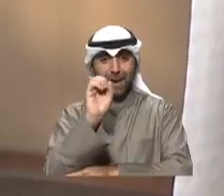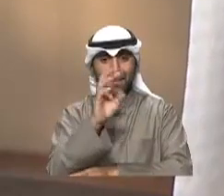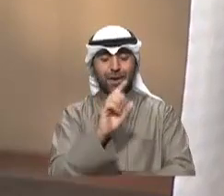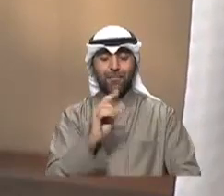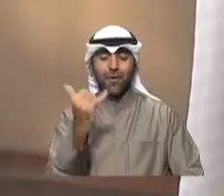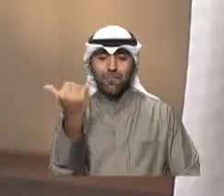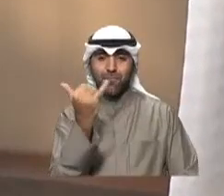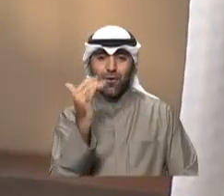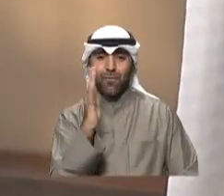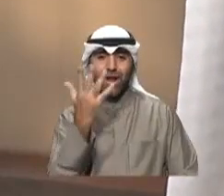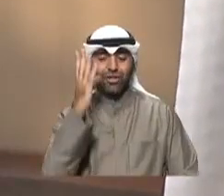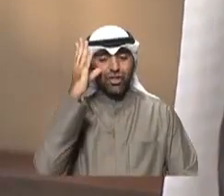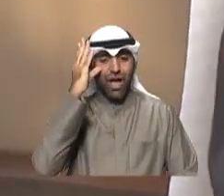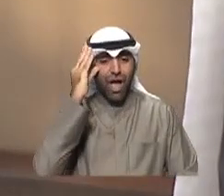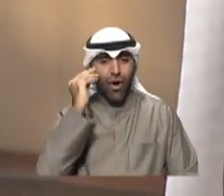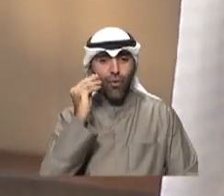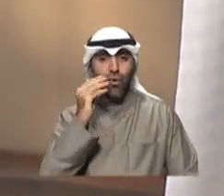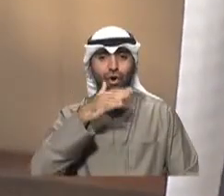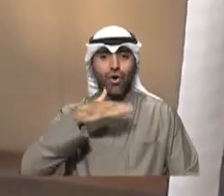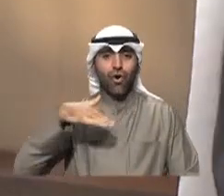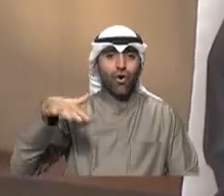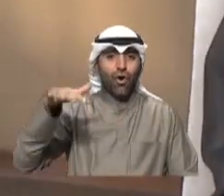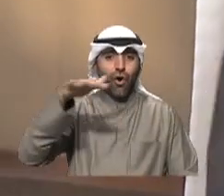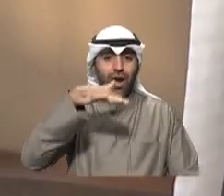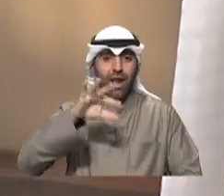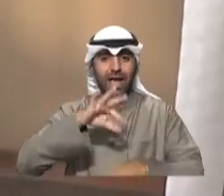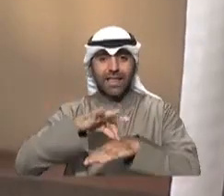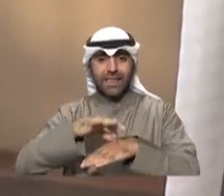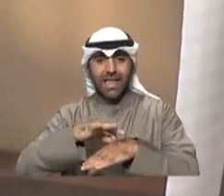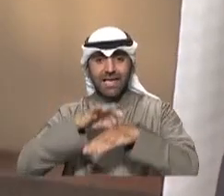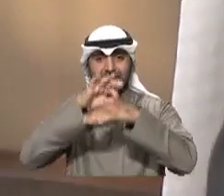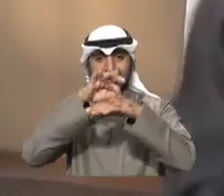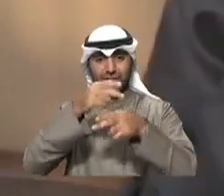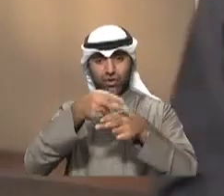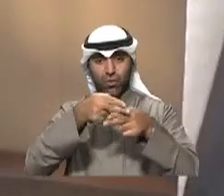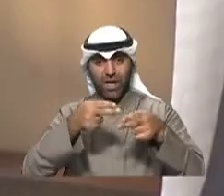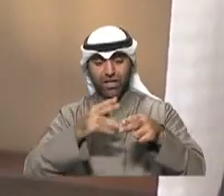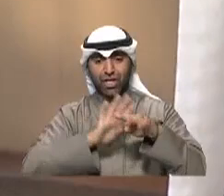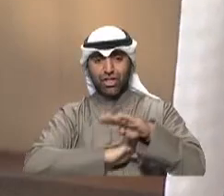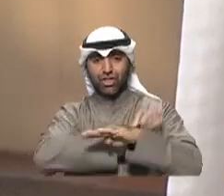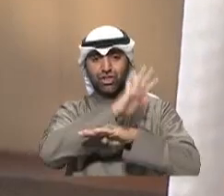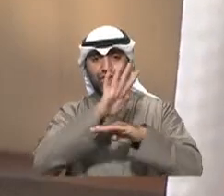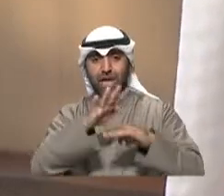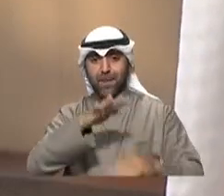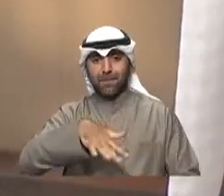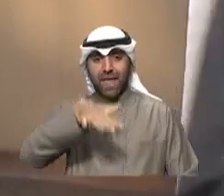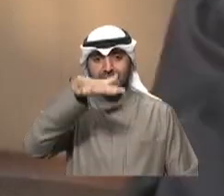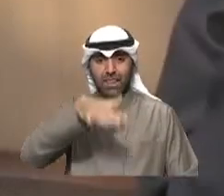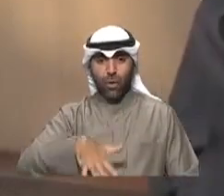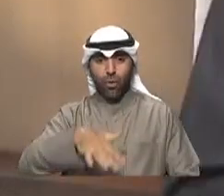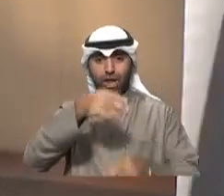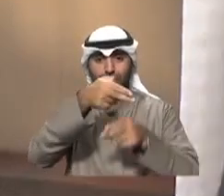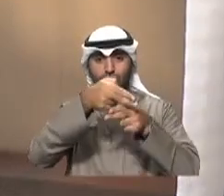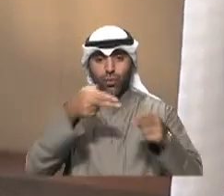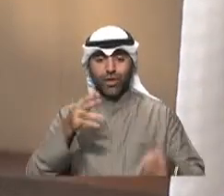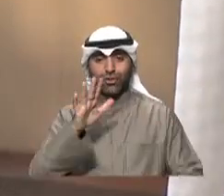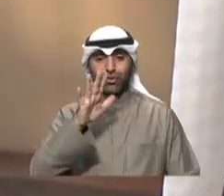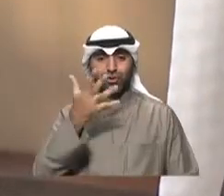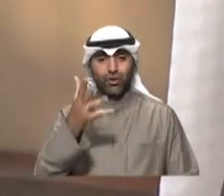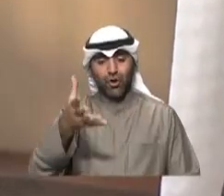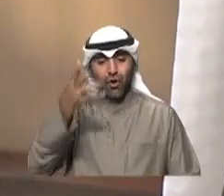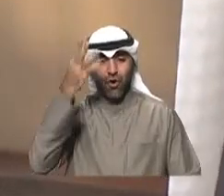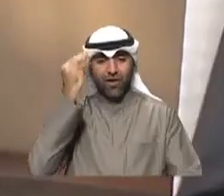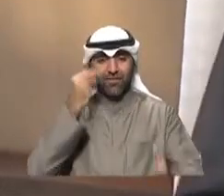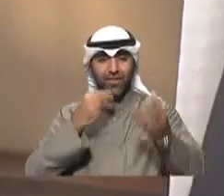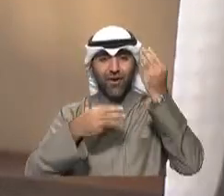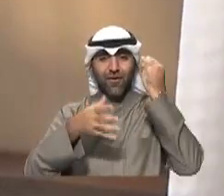الندوه اليوم على ابرز المشاكل والحلول اللي ممكن فيها او نواجه التحديات اللي